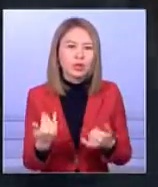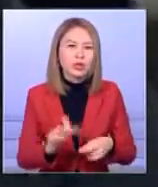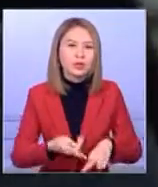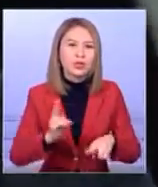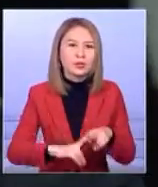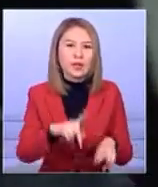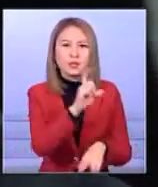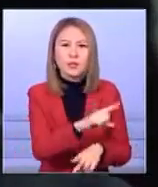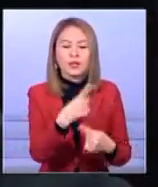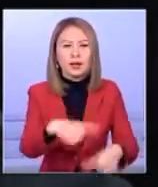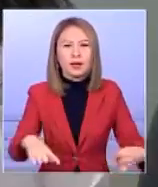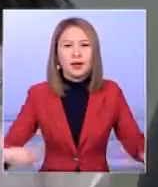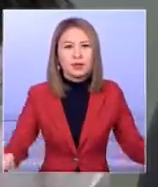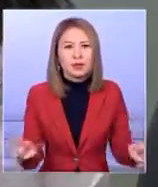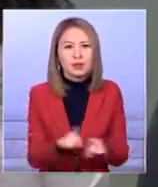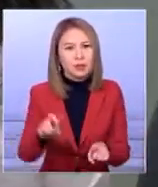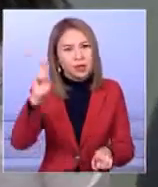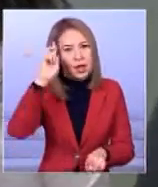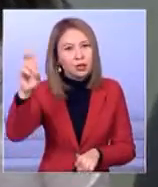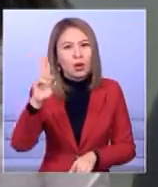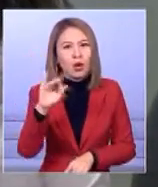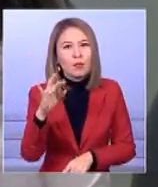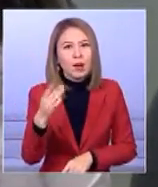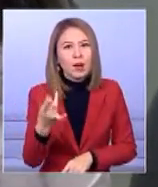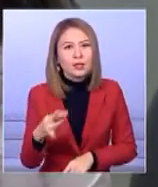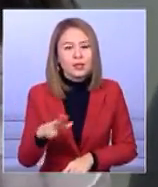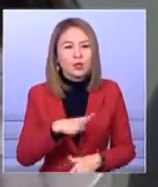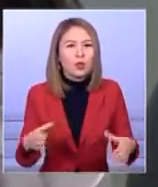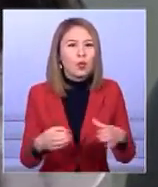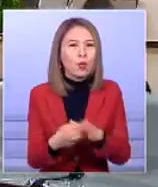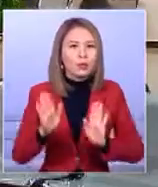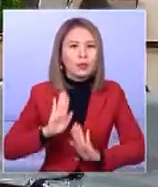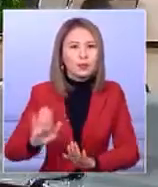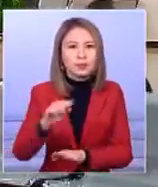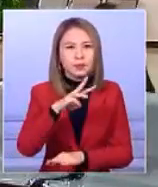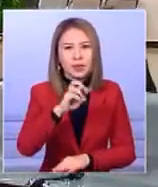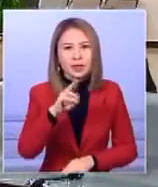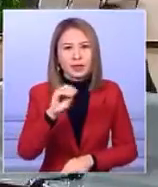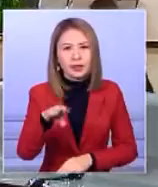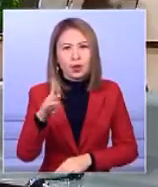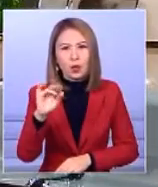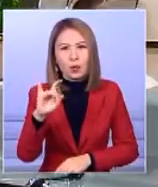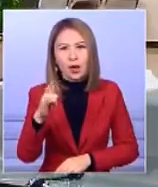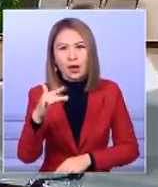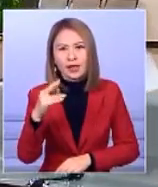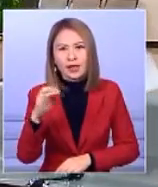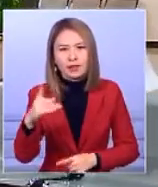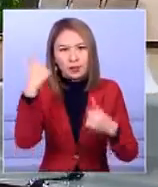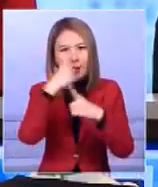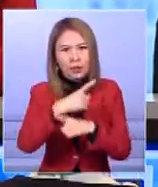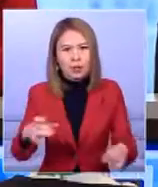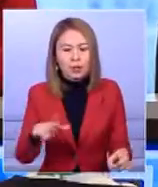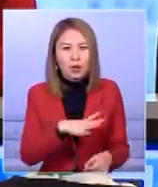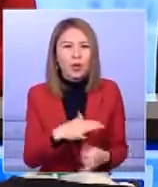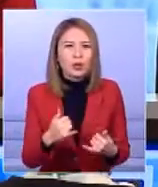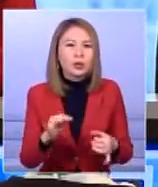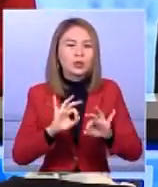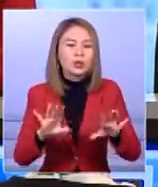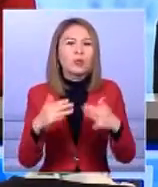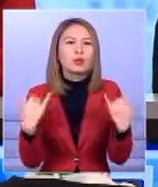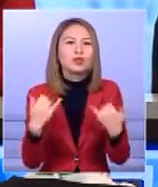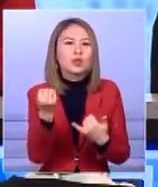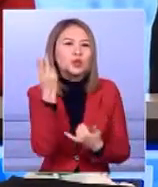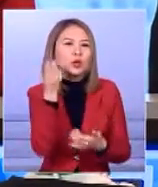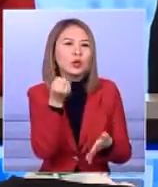отыр. Бұл туралы азаматтарға арналған үкімет мемлекеттік корпорациясы төрағасының орынбасары Медет Құмарғалиев мәлімдеді. Оның